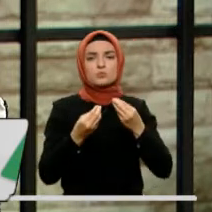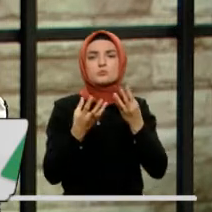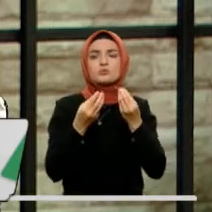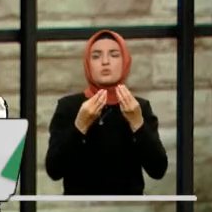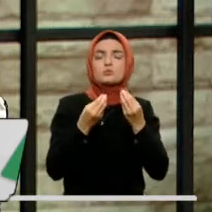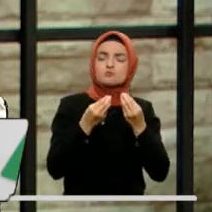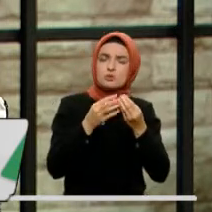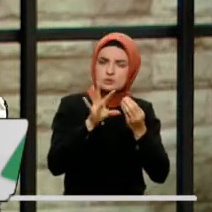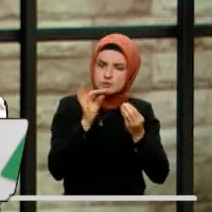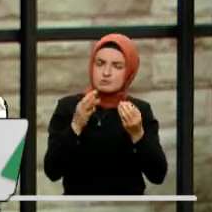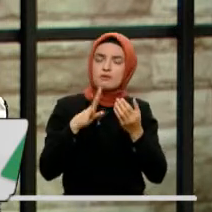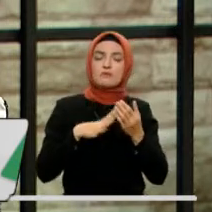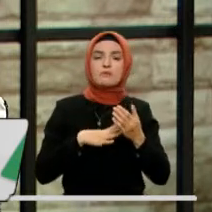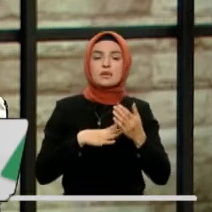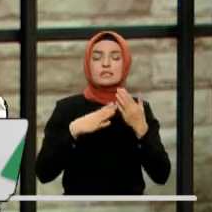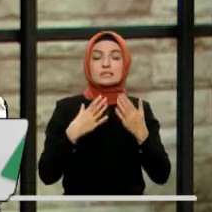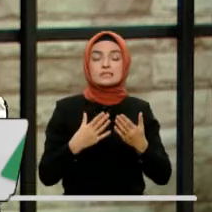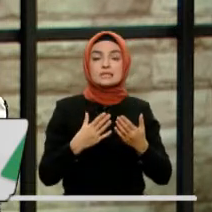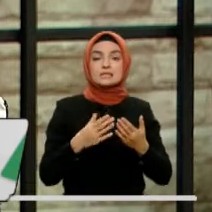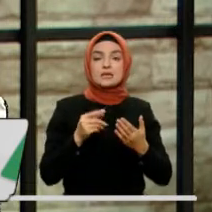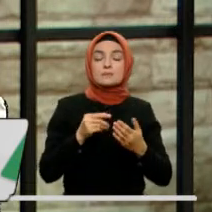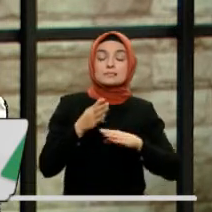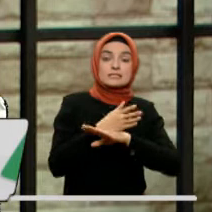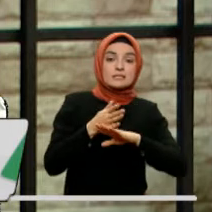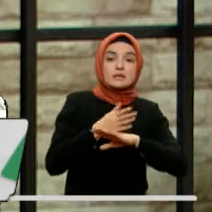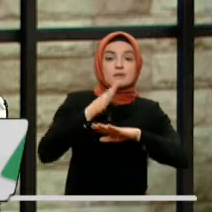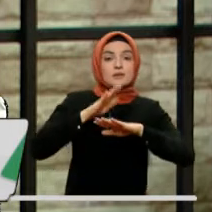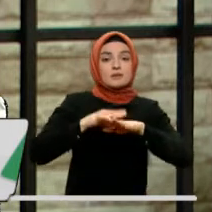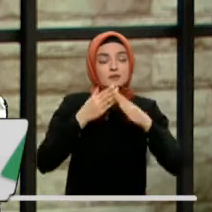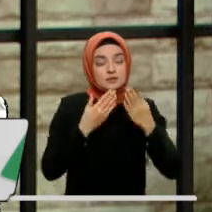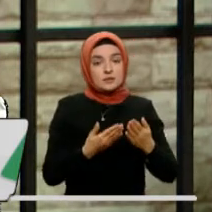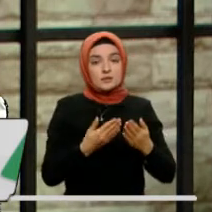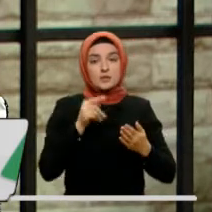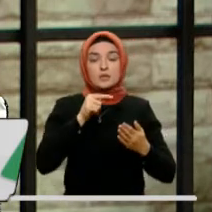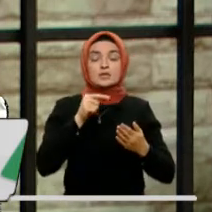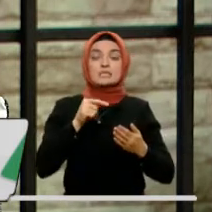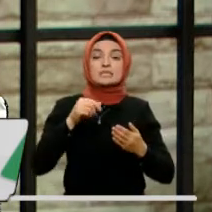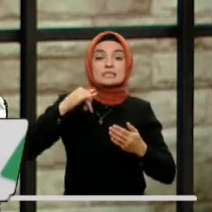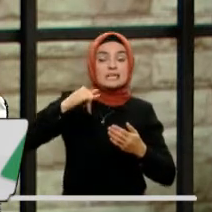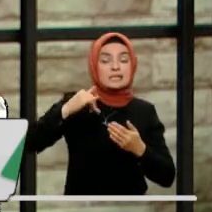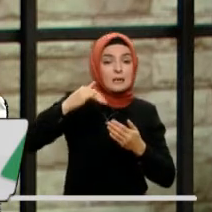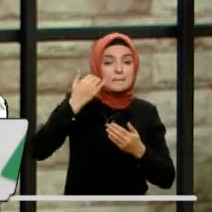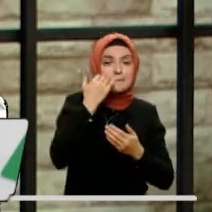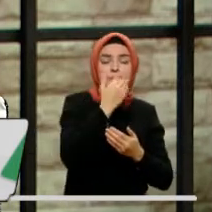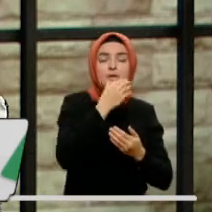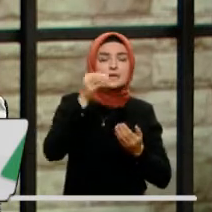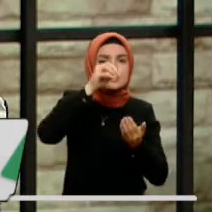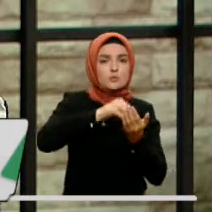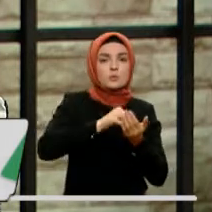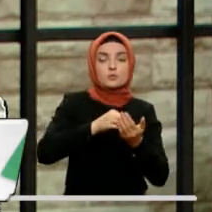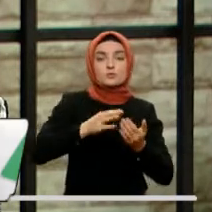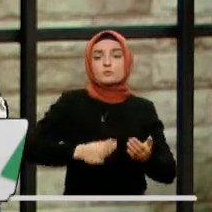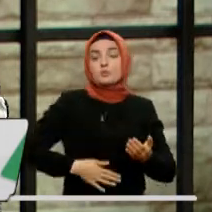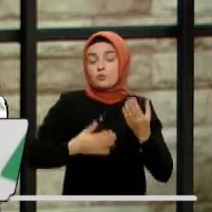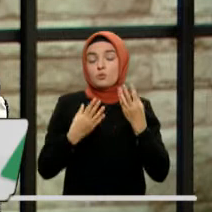var. Ya da mesela çiğ sebzelerle bir şeyler yapabilirsiniz. Onların yanına peynir koyarsınız daha tok tutucu etkiyle.